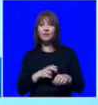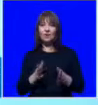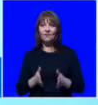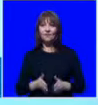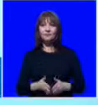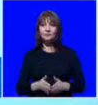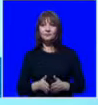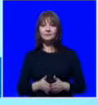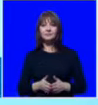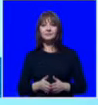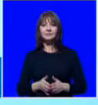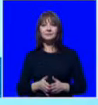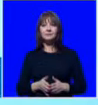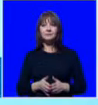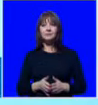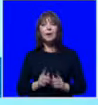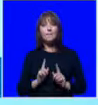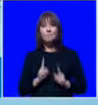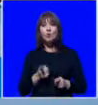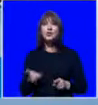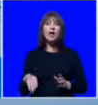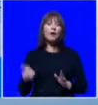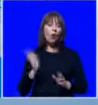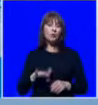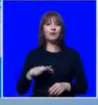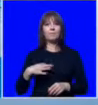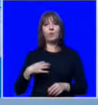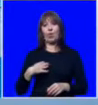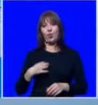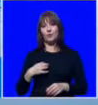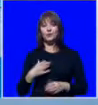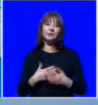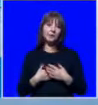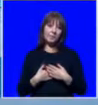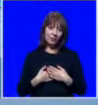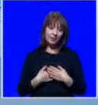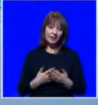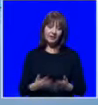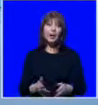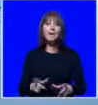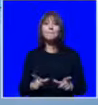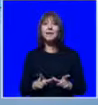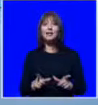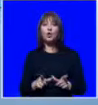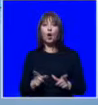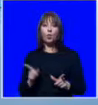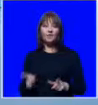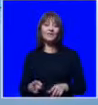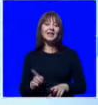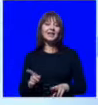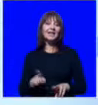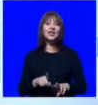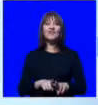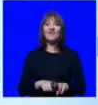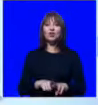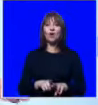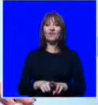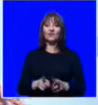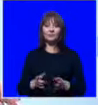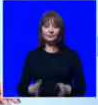само кажете с една дума. Може по-скоро да бъде още по-лош. Добре, благодаря ви. Димитър Манолов, президент на КТ Подкрепа, и Добрин